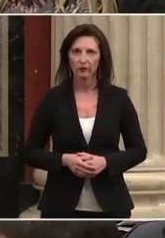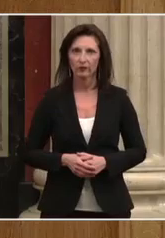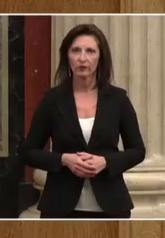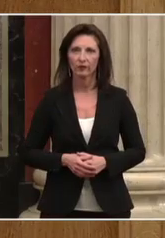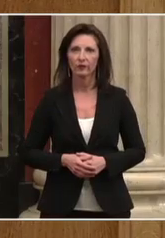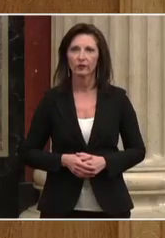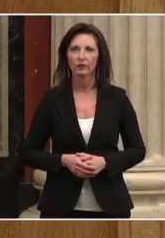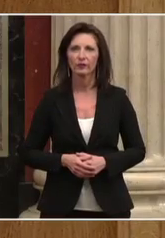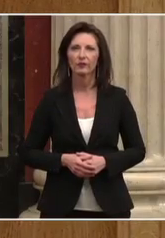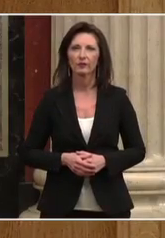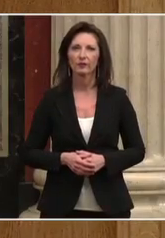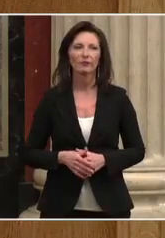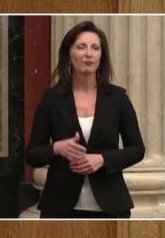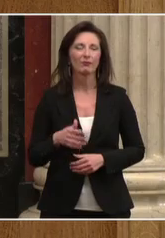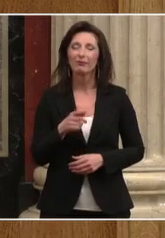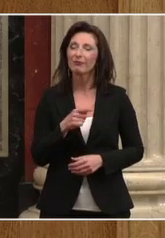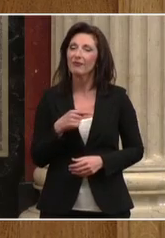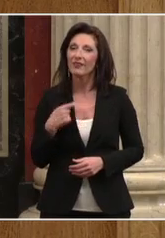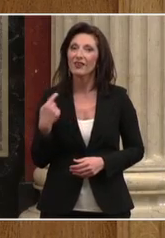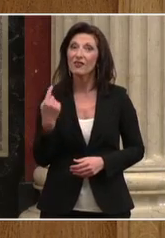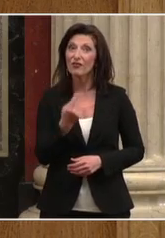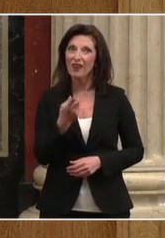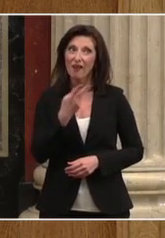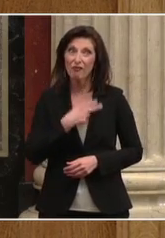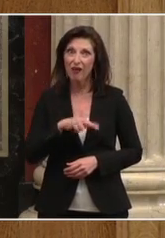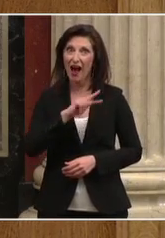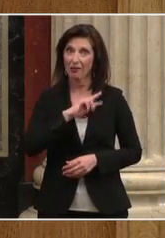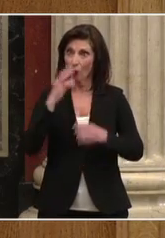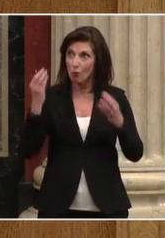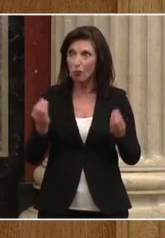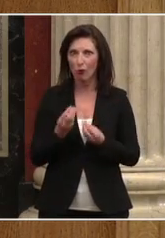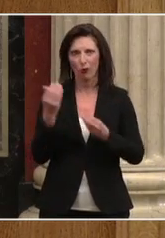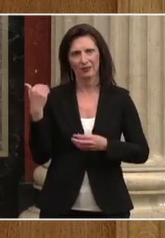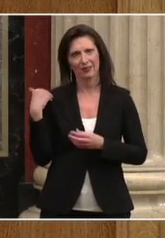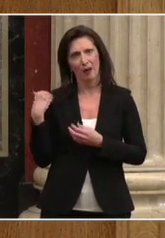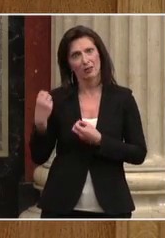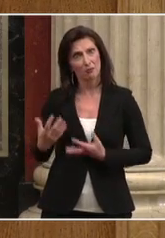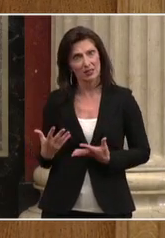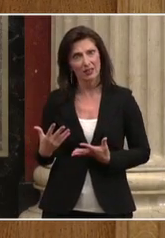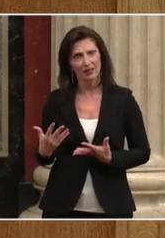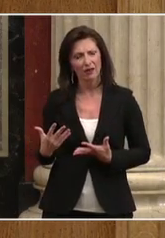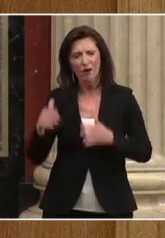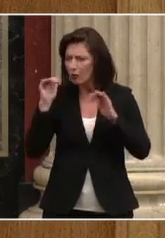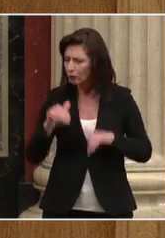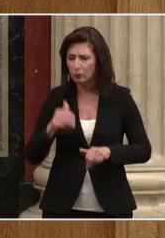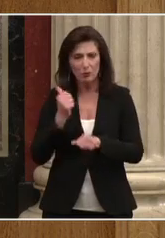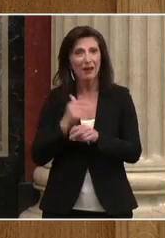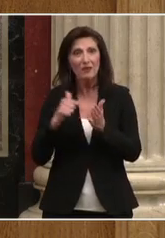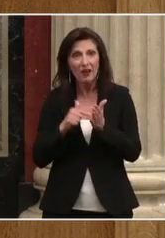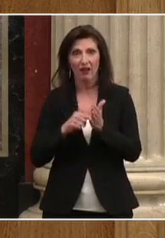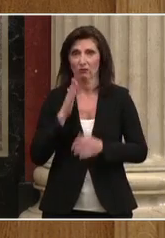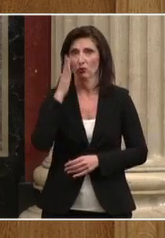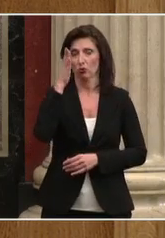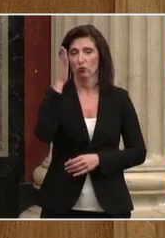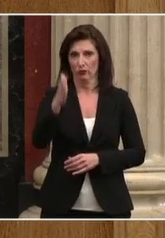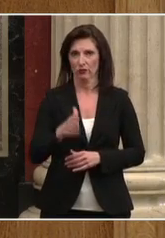Das ist unsere Verantwortung aus der Geschichte und das schulden wir auch der Zukunft. Seit